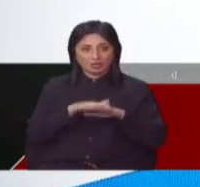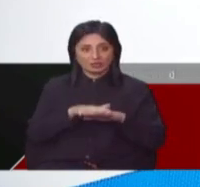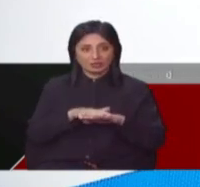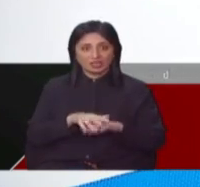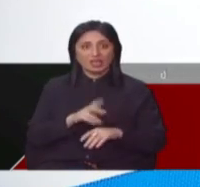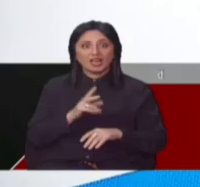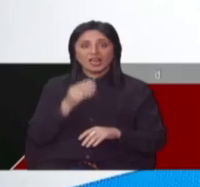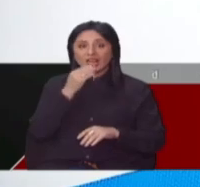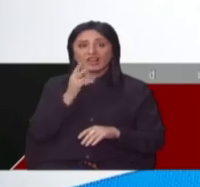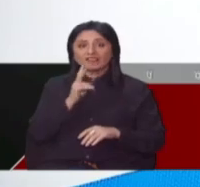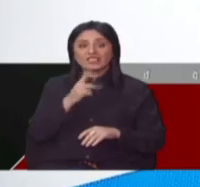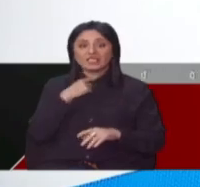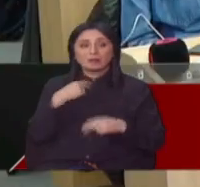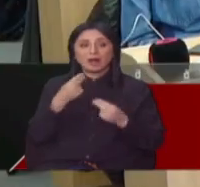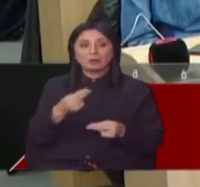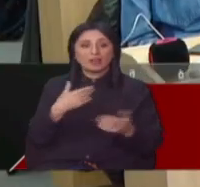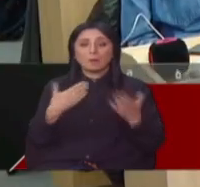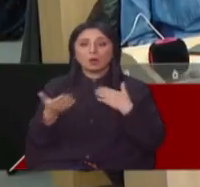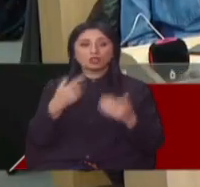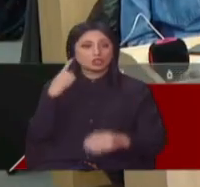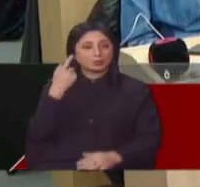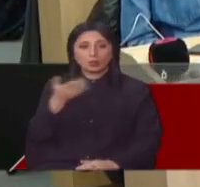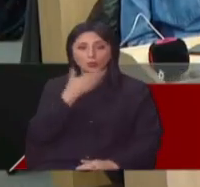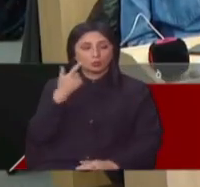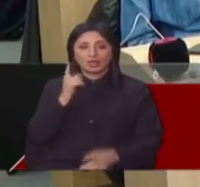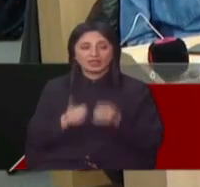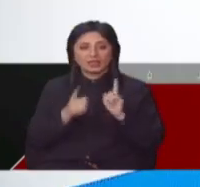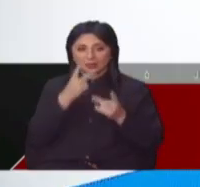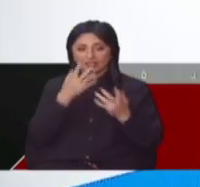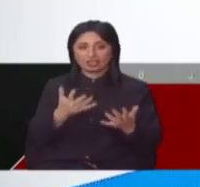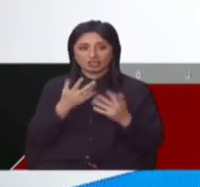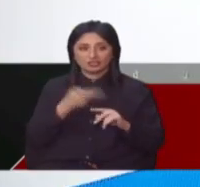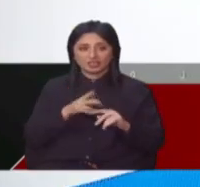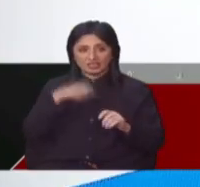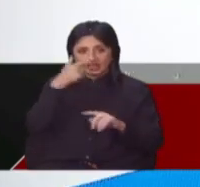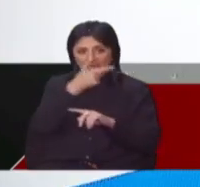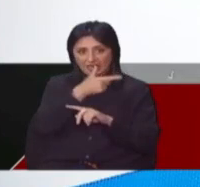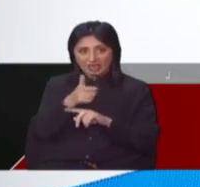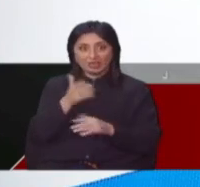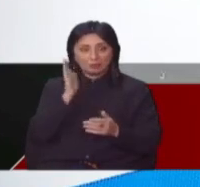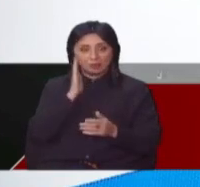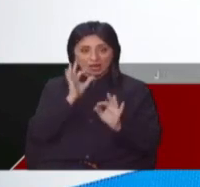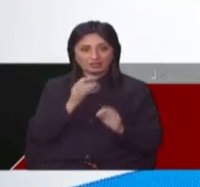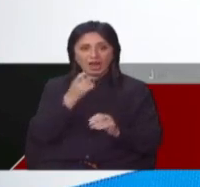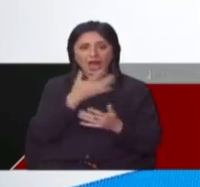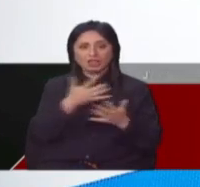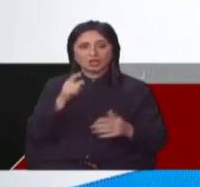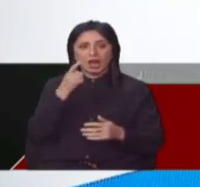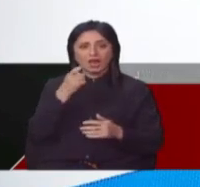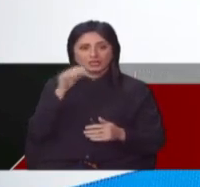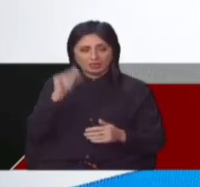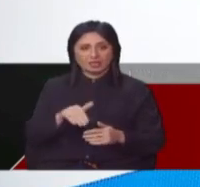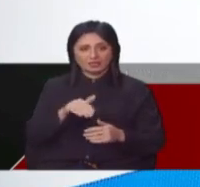და ვისთვის უნდა მიგეცა თხმა, მოწოდება არ ისმოდა. ნამდვილად ჩანს ის კადრები თუ მართალია ასეულობით ათასი